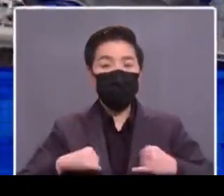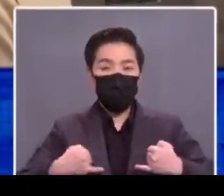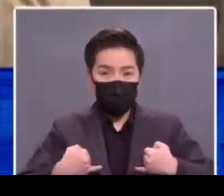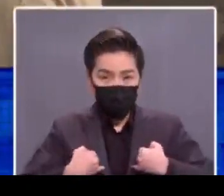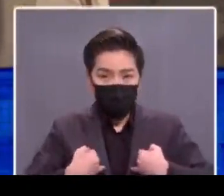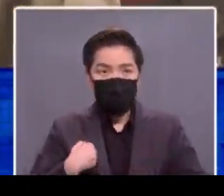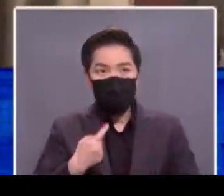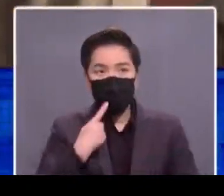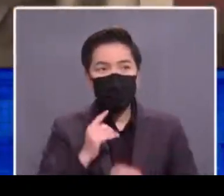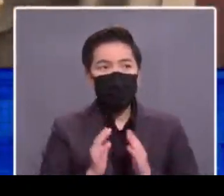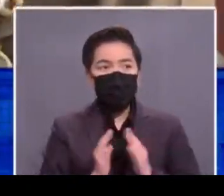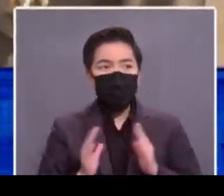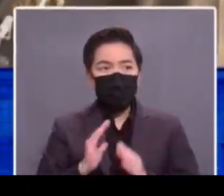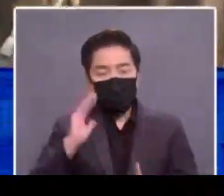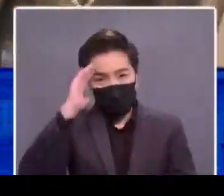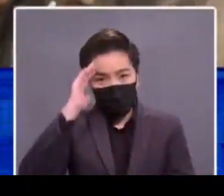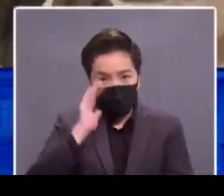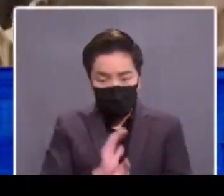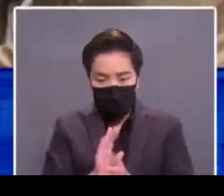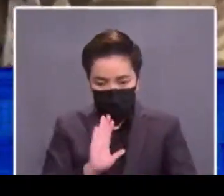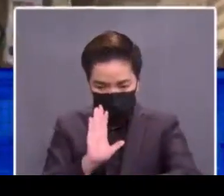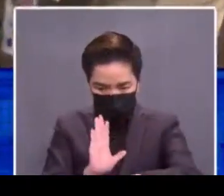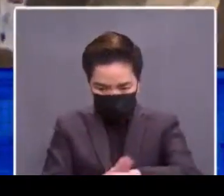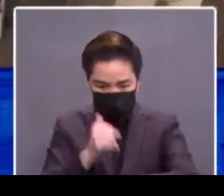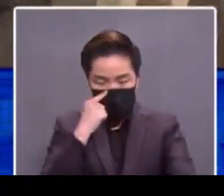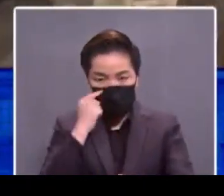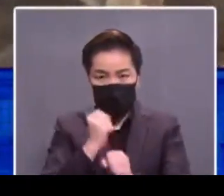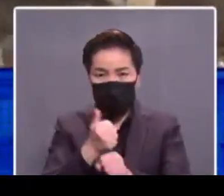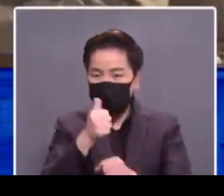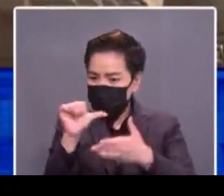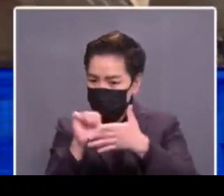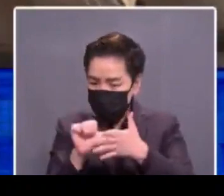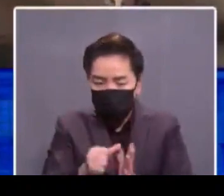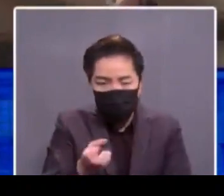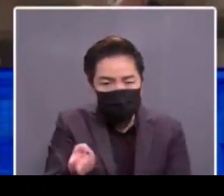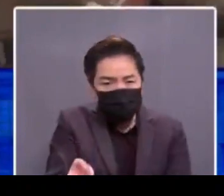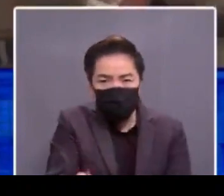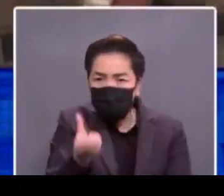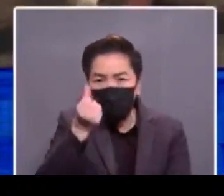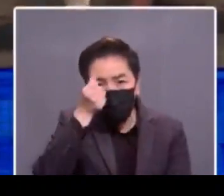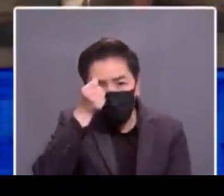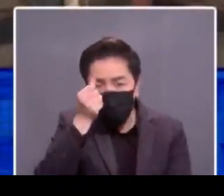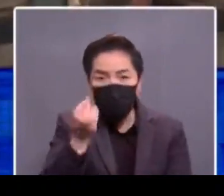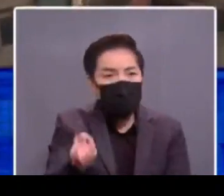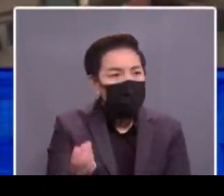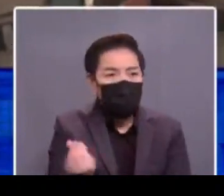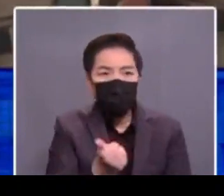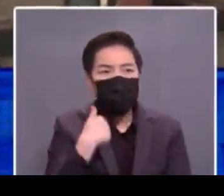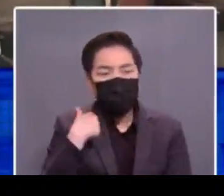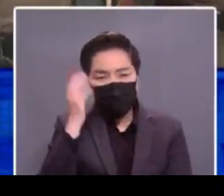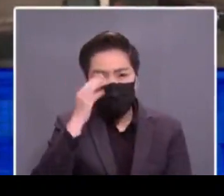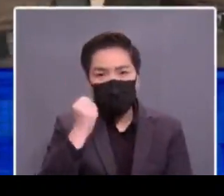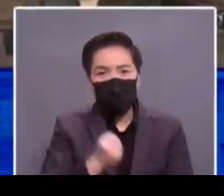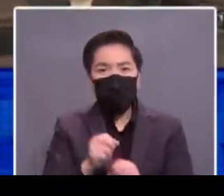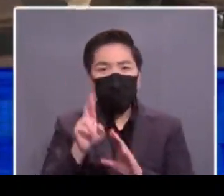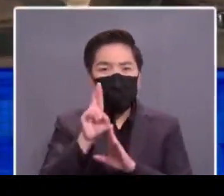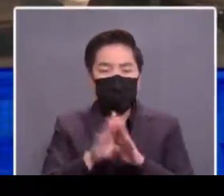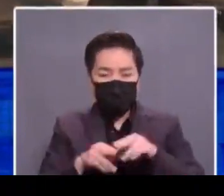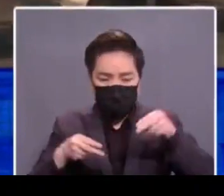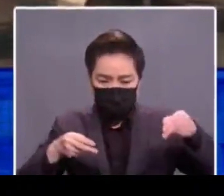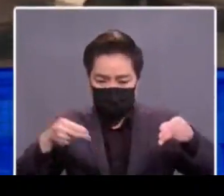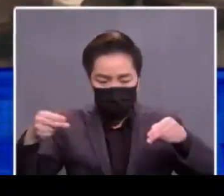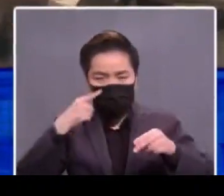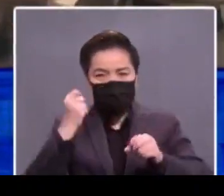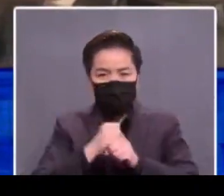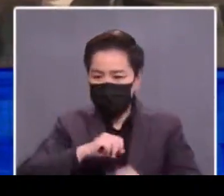ทองทวีชัยก็ขอบคุณเจ้าหน้าที่ตำรวจภูเก็ตที่สามารถคลี่คลายคดีได้ภายในเวลาอันรวดเร็วโดยหลังจากนี้ก็จะมีการติดตั้งระบบรักษาความปลอ